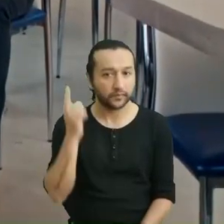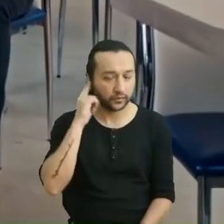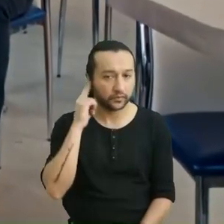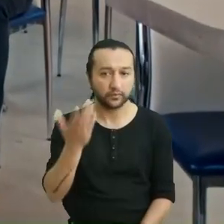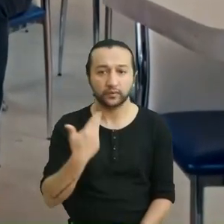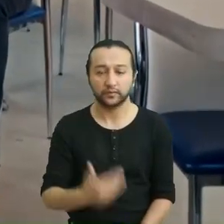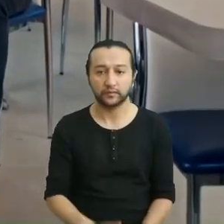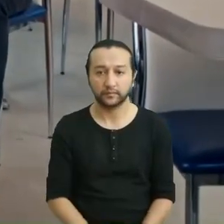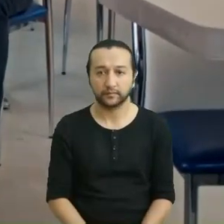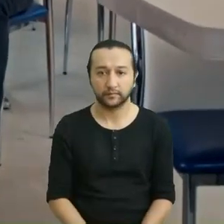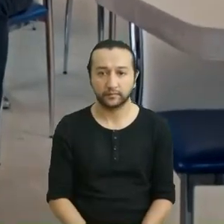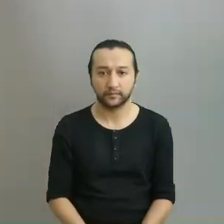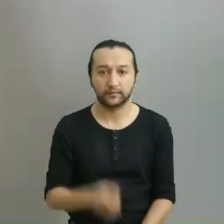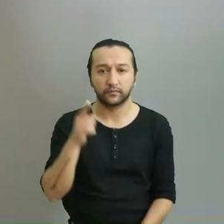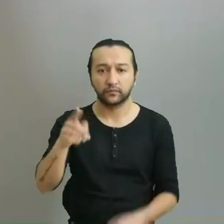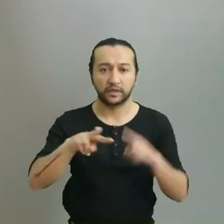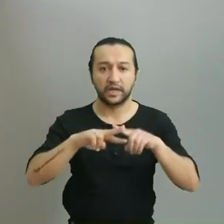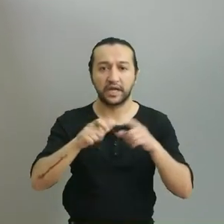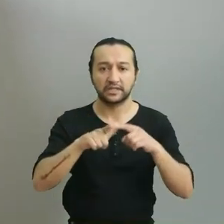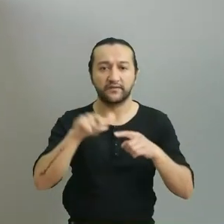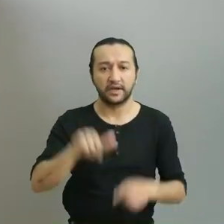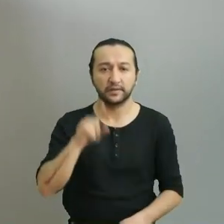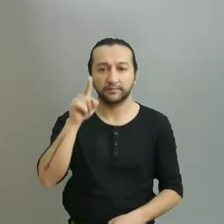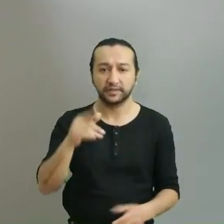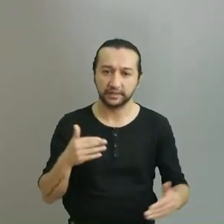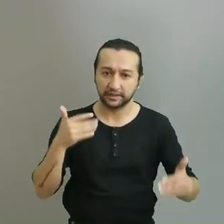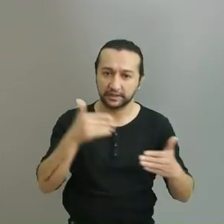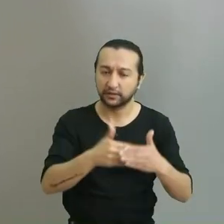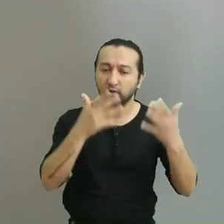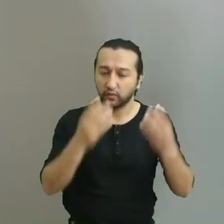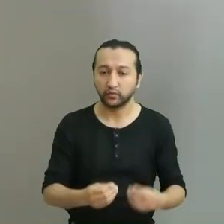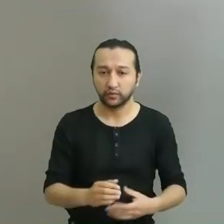Dinliyorum. Bu Asaf'la ilgili hep bir yere kadar geliyorum.